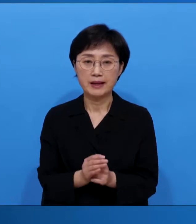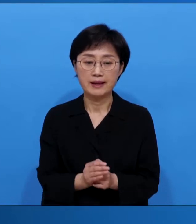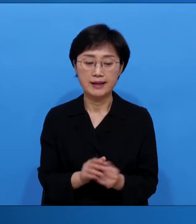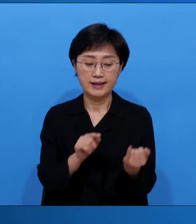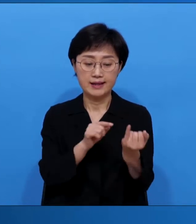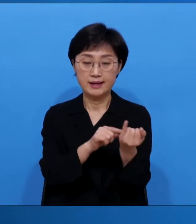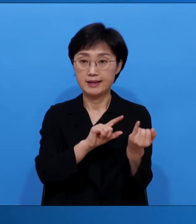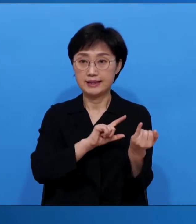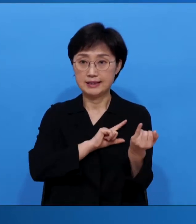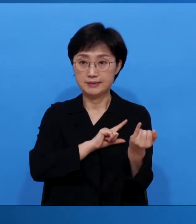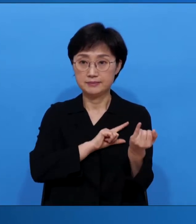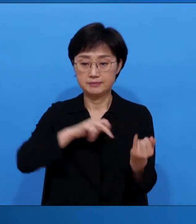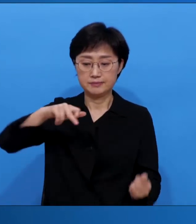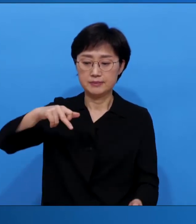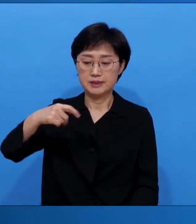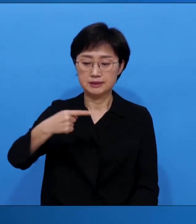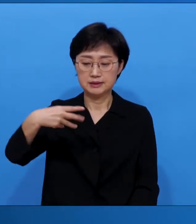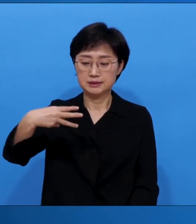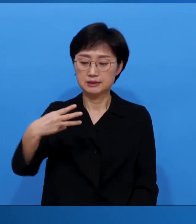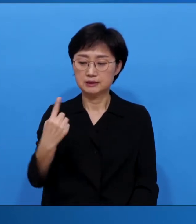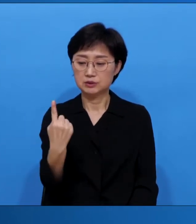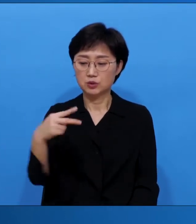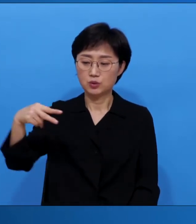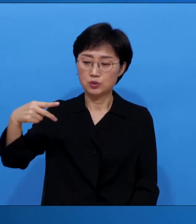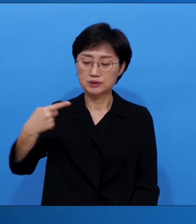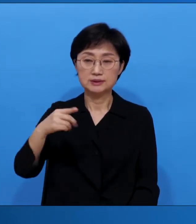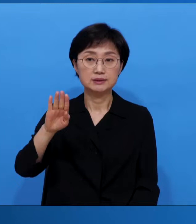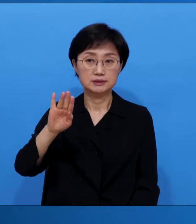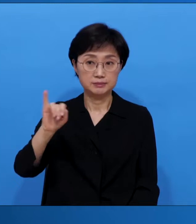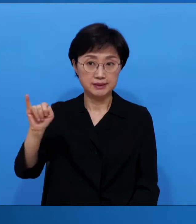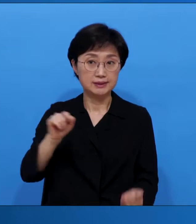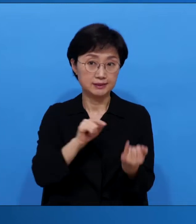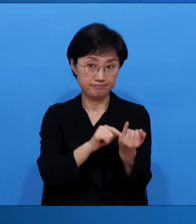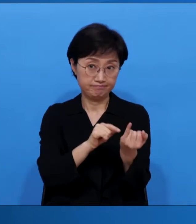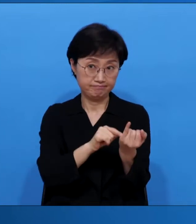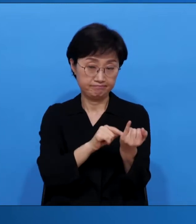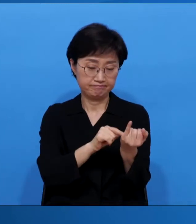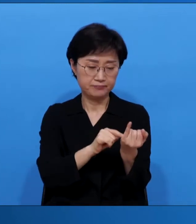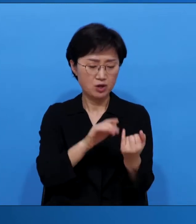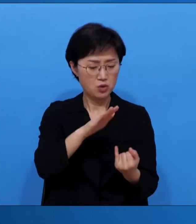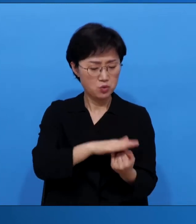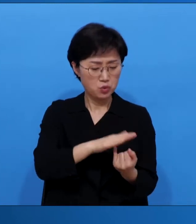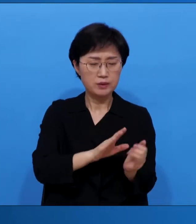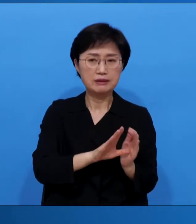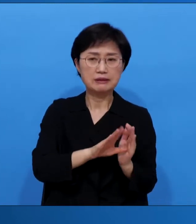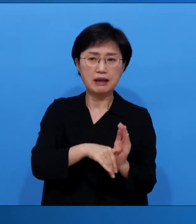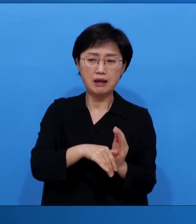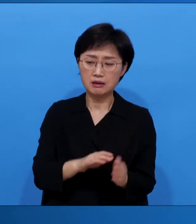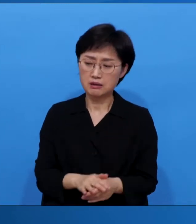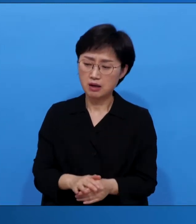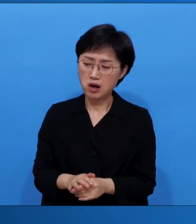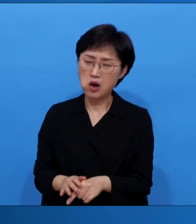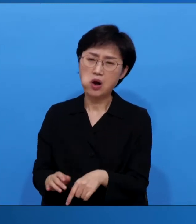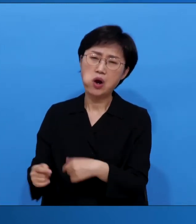크로스비라고 하는 사람이 어릴 때 돌팔이 의사가 주는 안약을